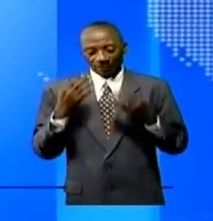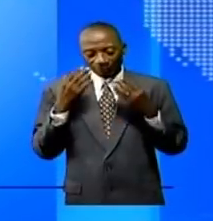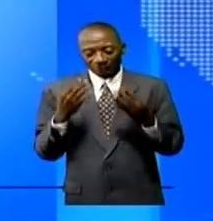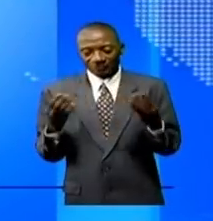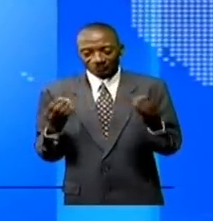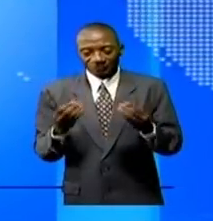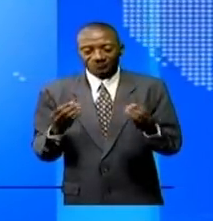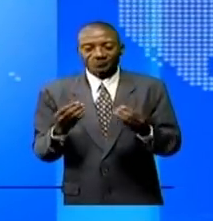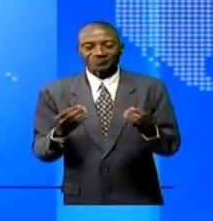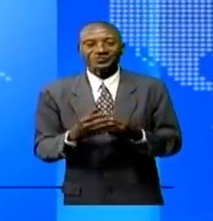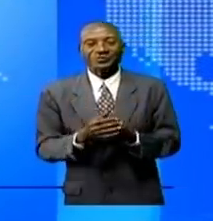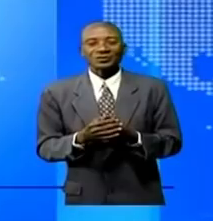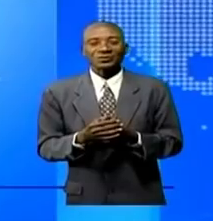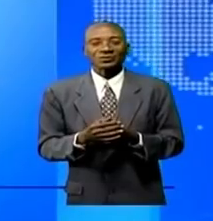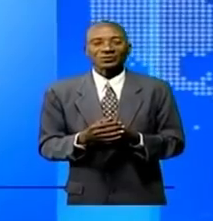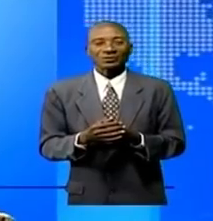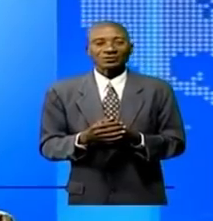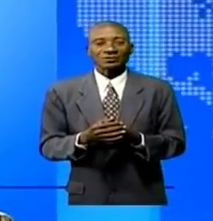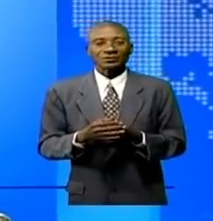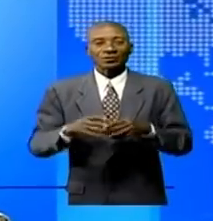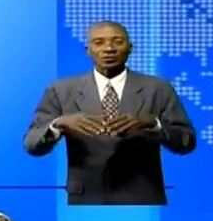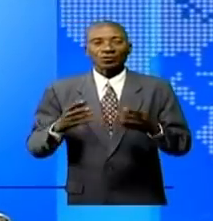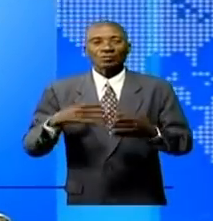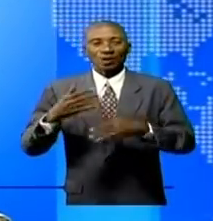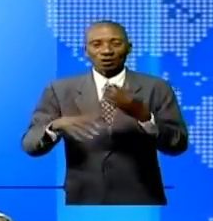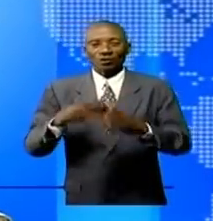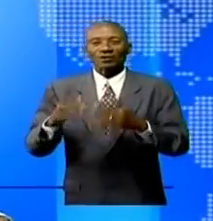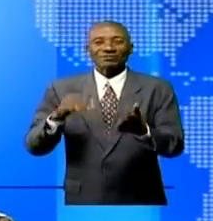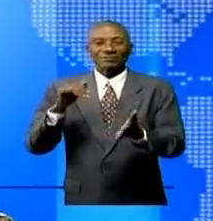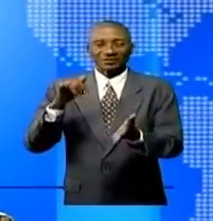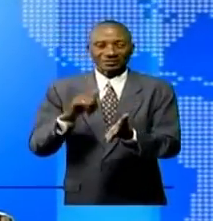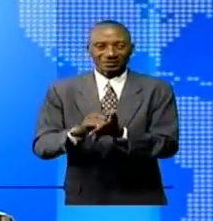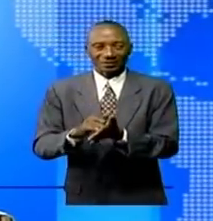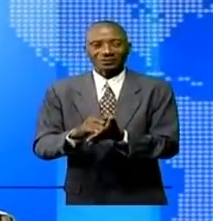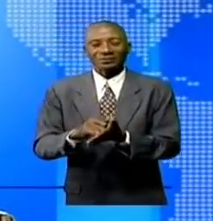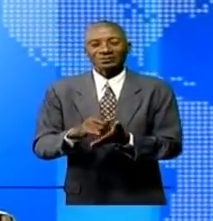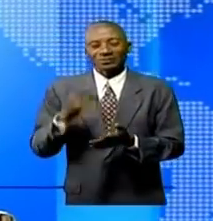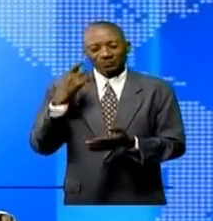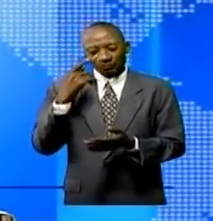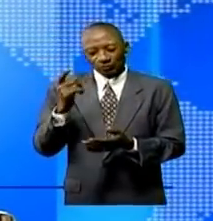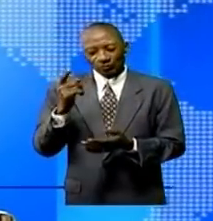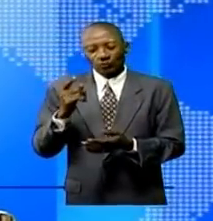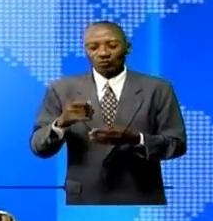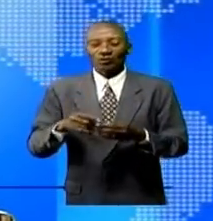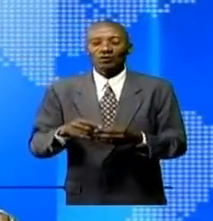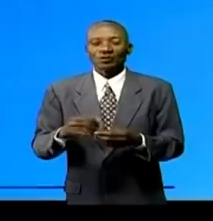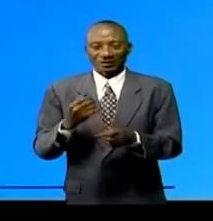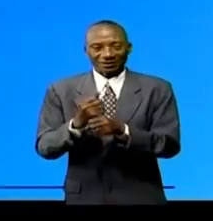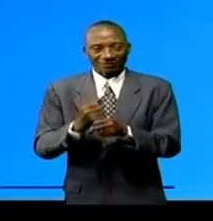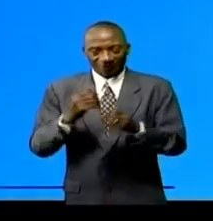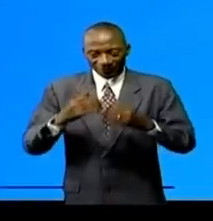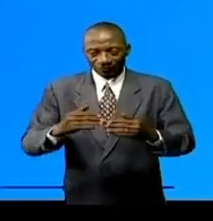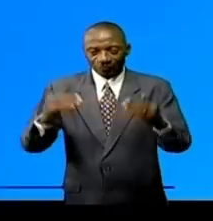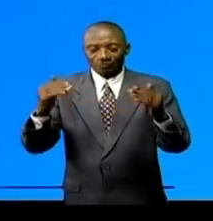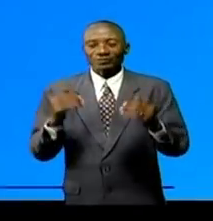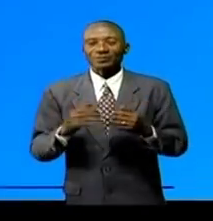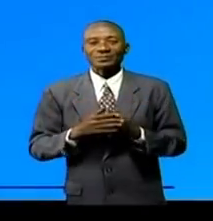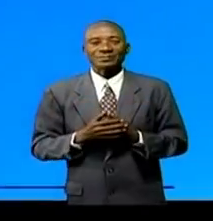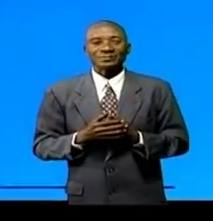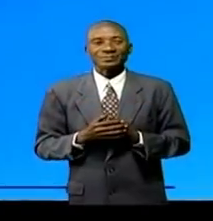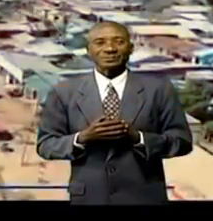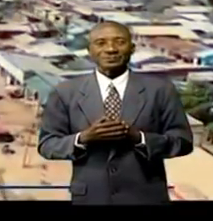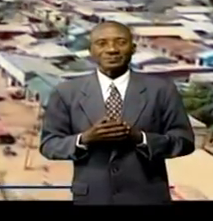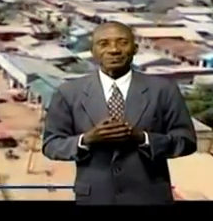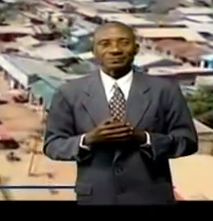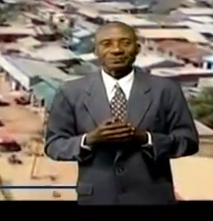Sélimani a parcouru la route Bounia-Komanda sur la RN4. La paix étant revenue dans une